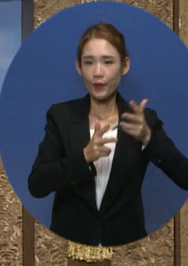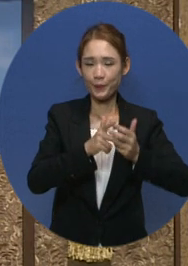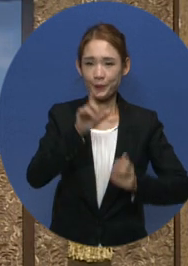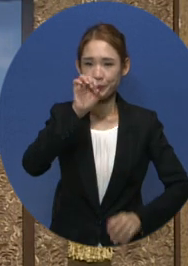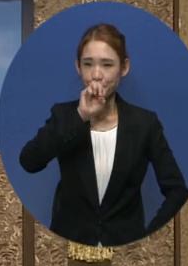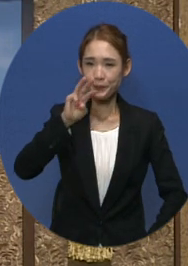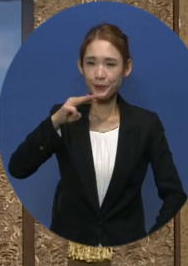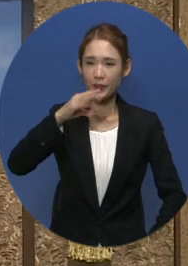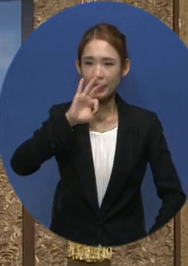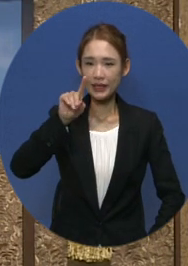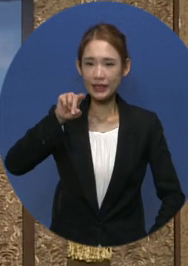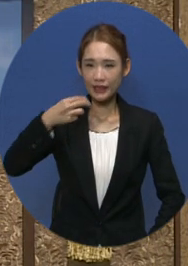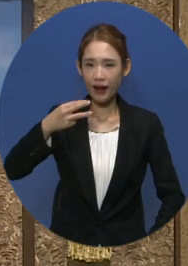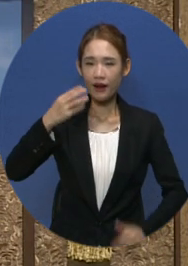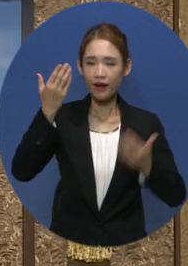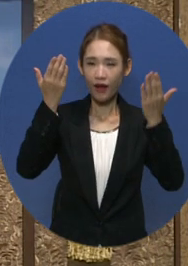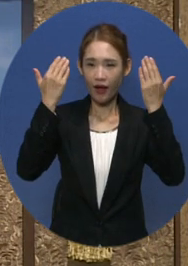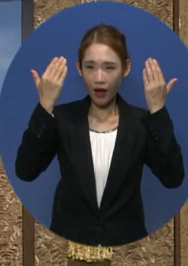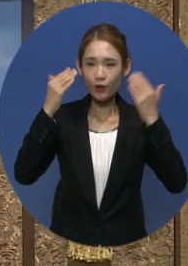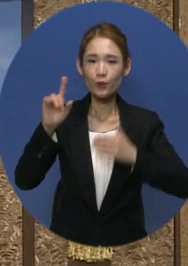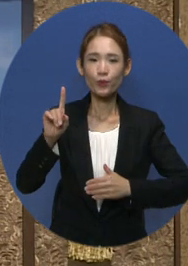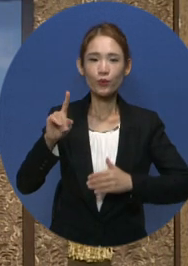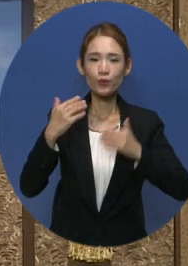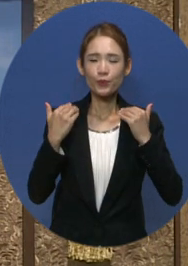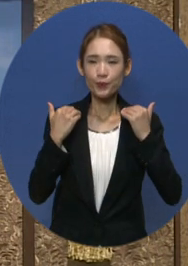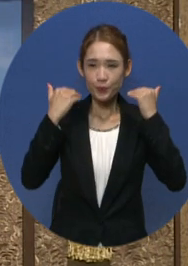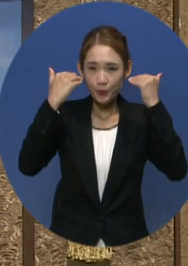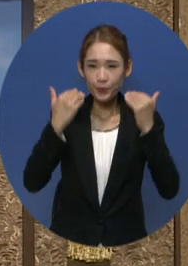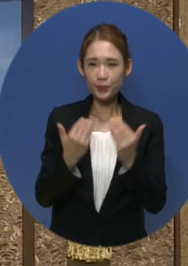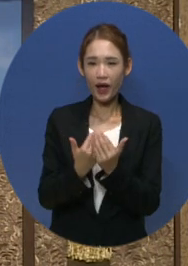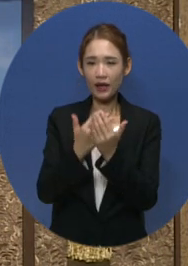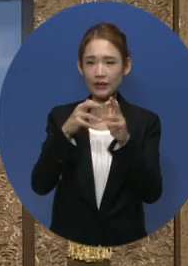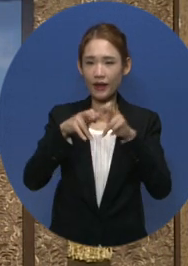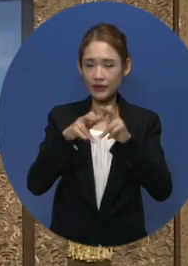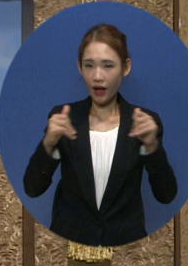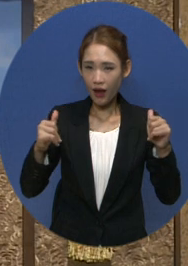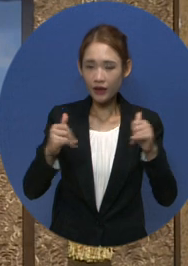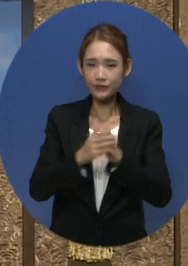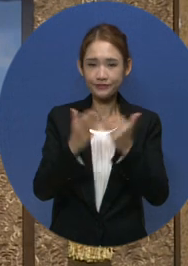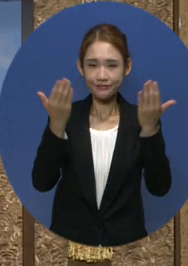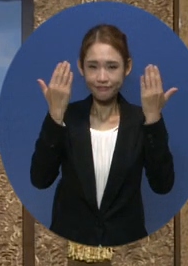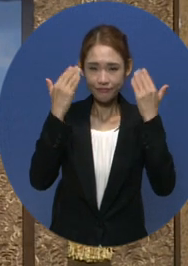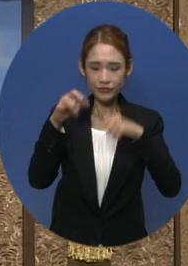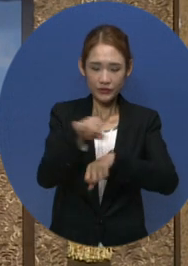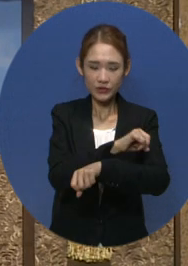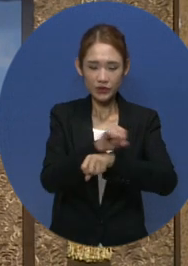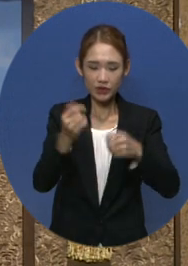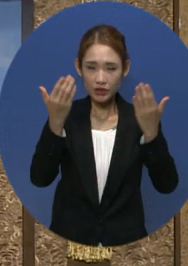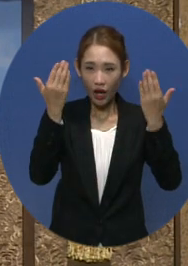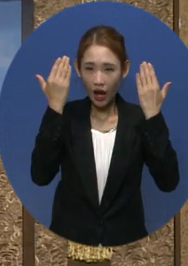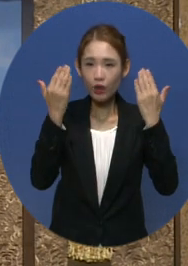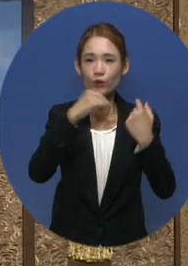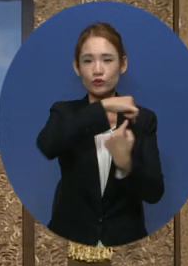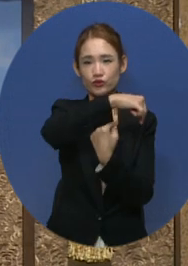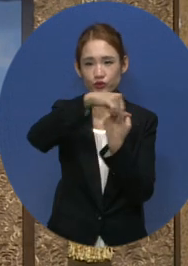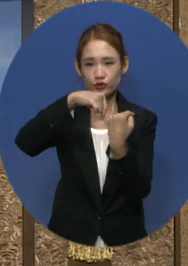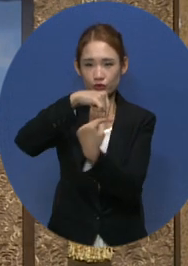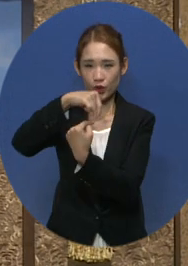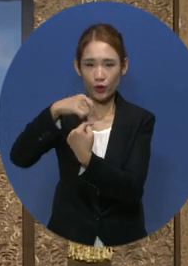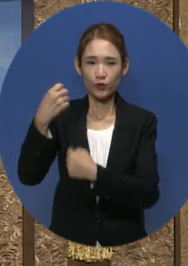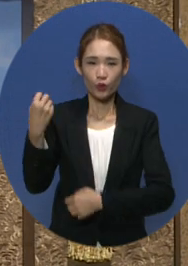미랄학교라 그래가지고 예. 발달장애 학생들을 위한 특수학교를 운영하고 있고요. 또 구딜스토어라